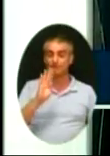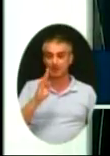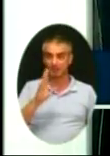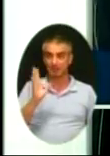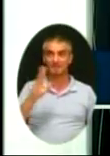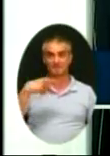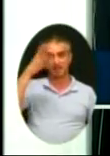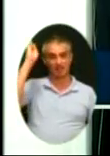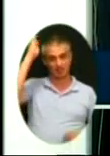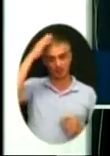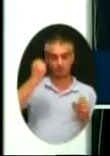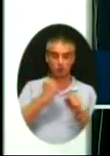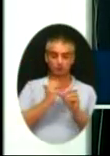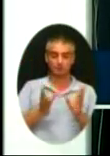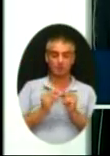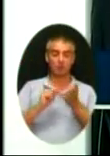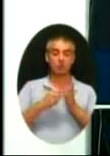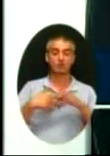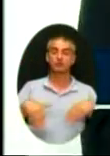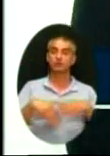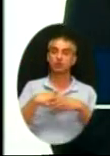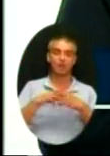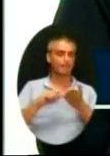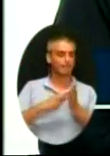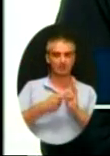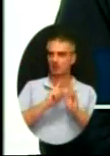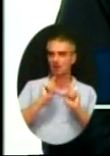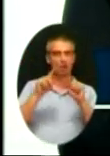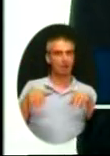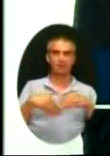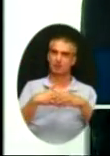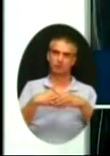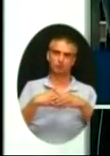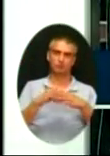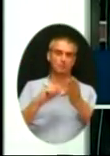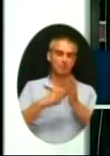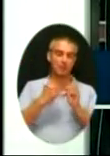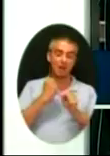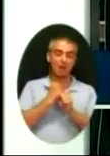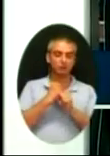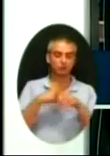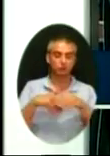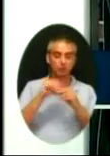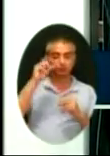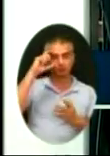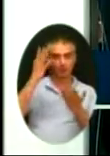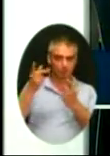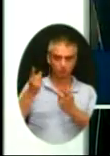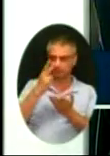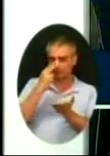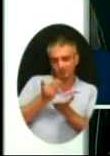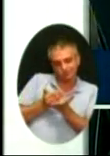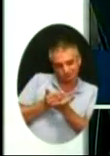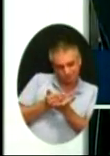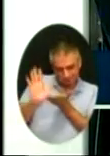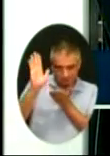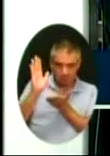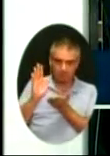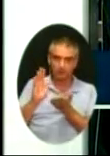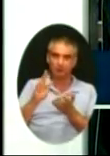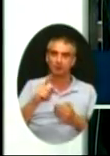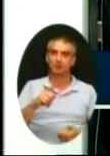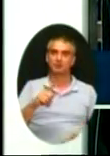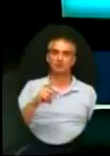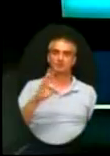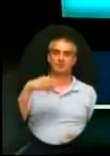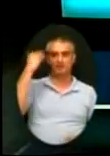וטראמפ מייצרים ביחד תוכנית שלום, המטרה היא לא להגיע לשלום. הבעיה היא לעשות שלום לאבו מאזן ולנסות לדחוק אותו החוצה, לדחות